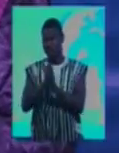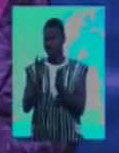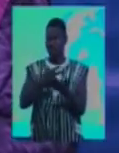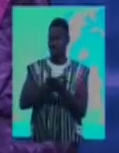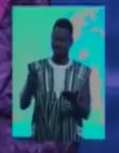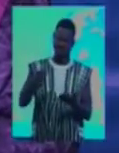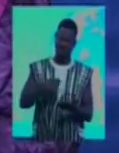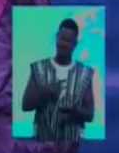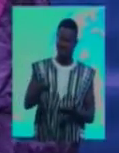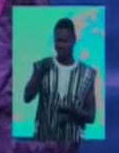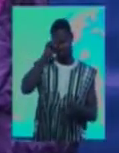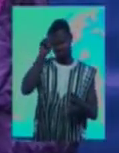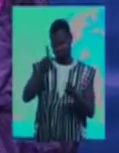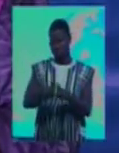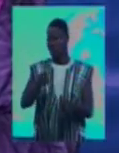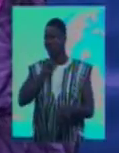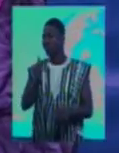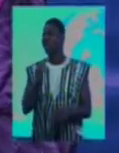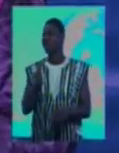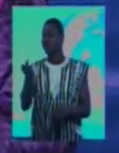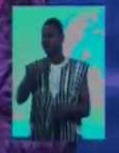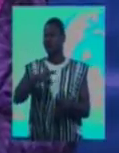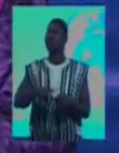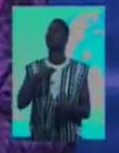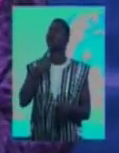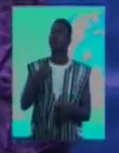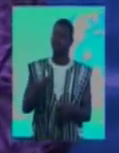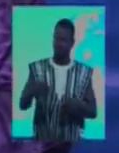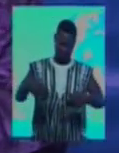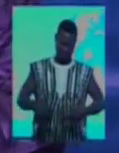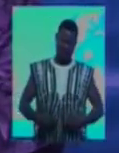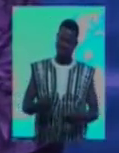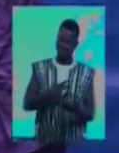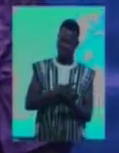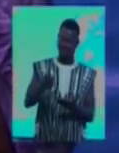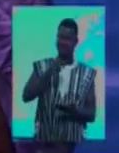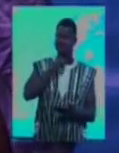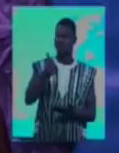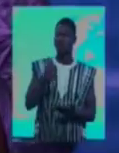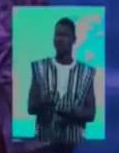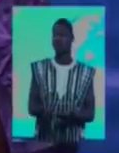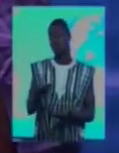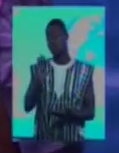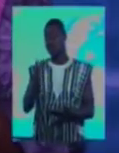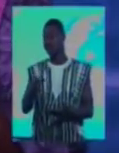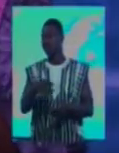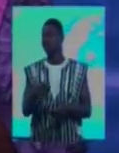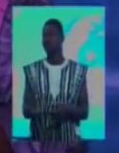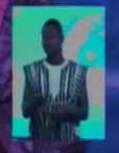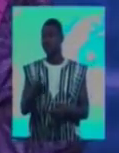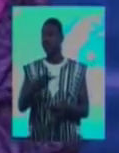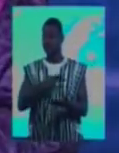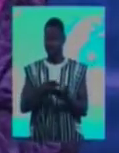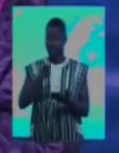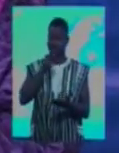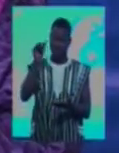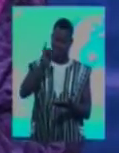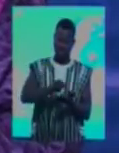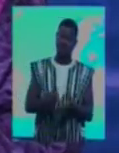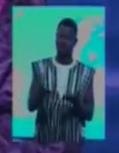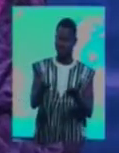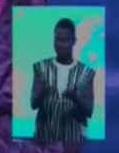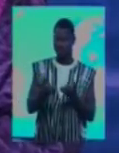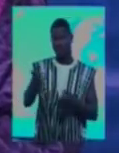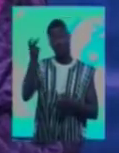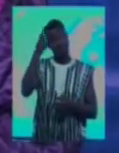pas d'accord quand on dit que les jeunes ne lisent pas. Peut-être qu'ils ne lisent pas ce que les parents voudraient qu'ils lisent, mais il y a encore quand même